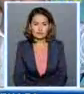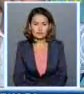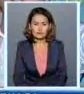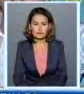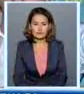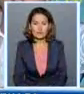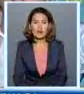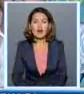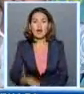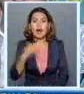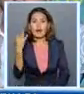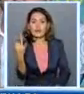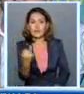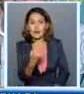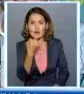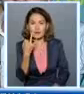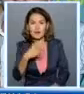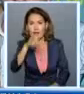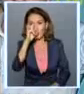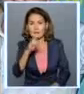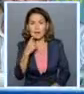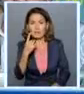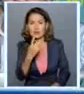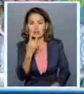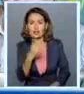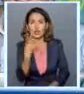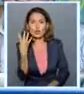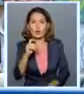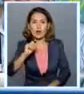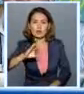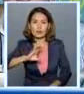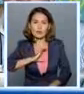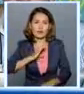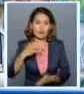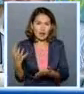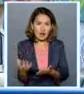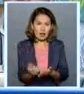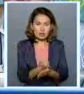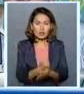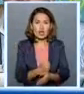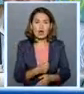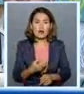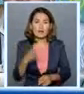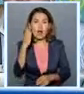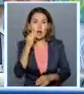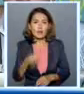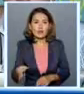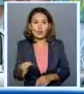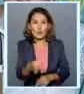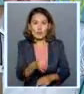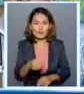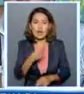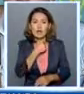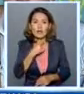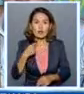Тарихта Қазақстан бірінші рет 4 алтын медаль олимпиадада алып отыр. Енді бүгін сол 4-тің 3-і Алматы облысынан келіп отыр. Біз